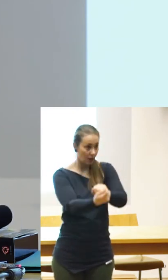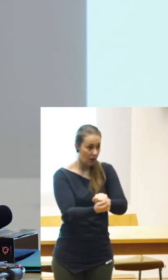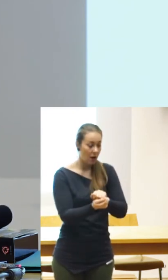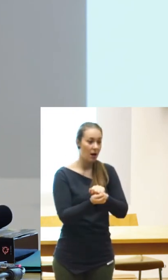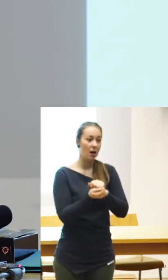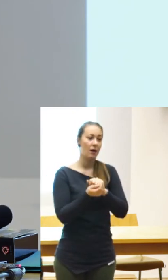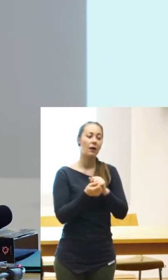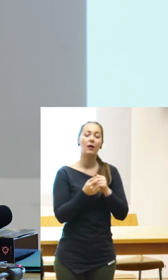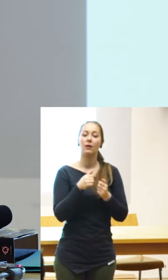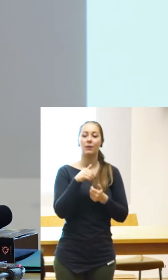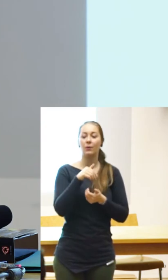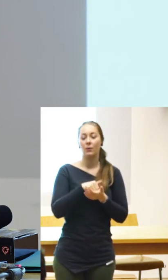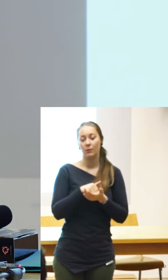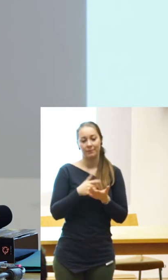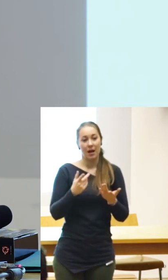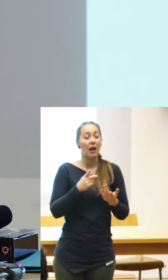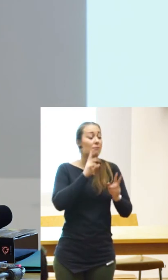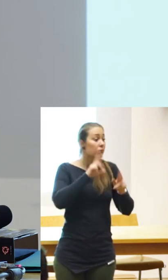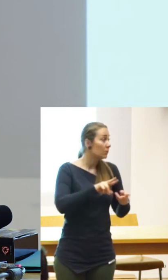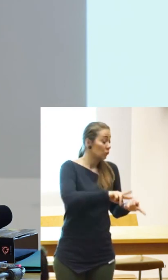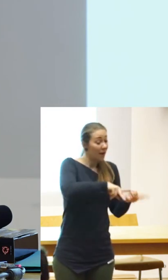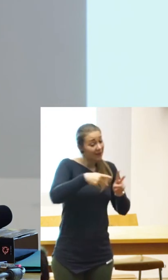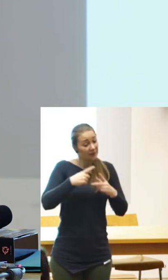úplně jednoduchá věc.